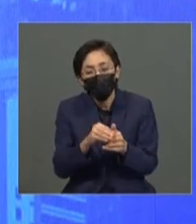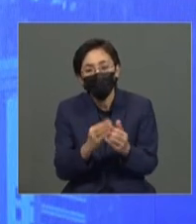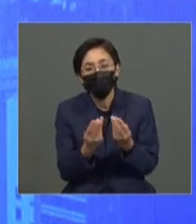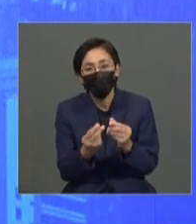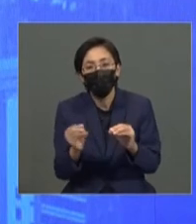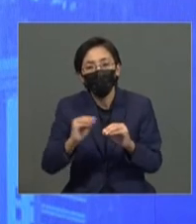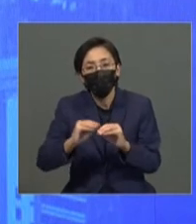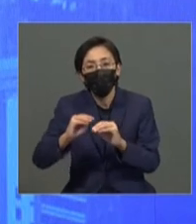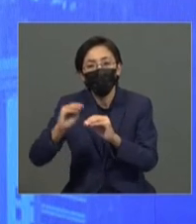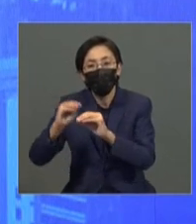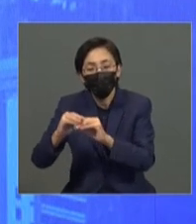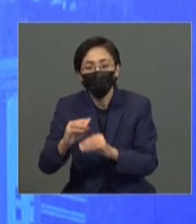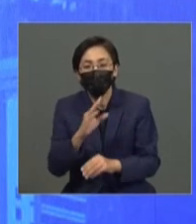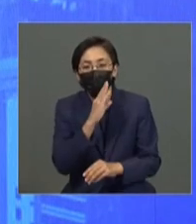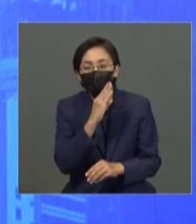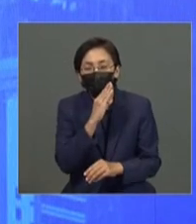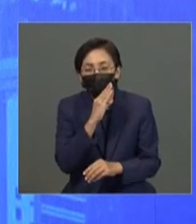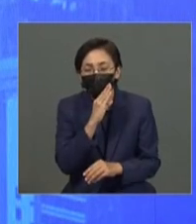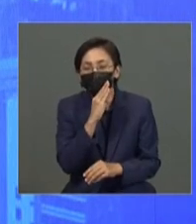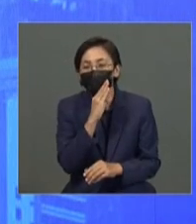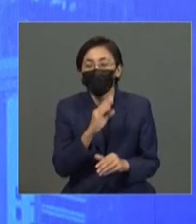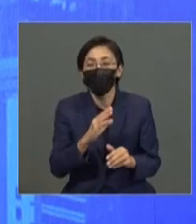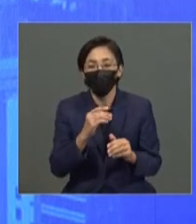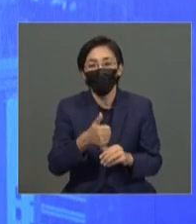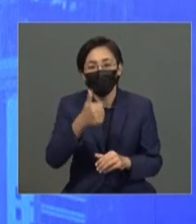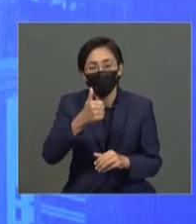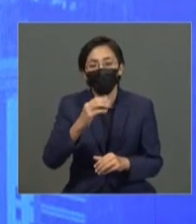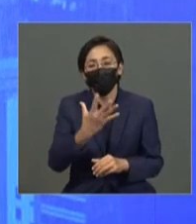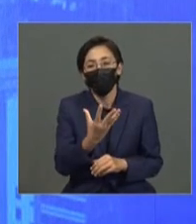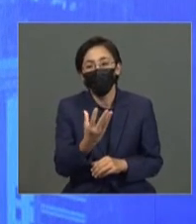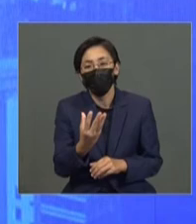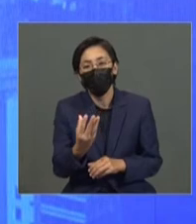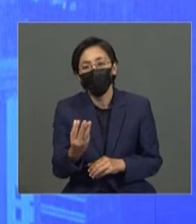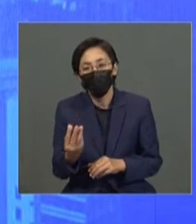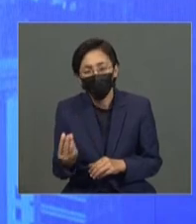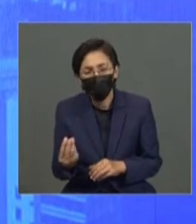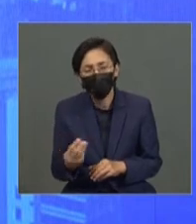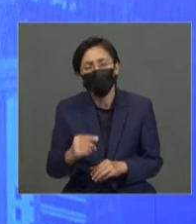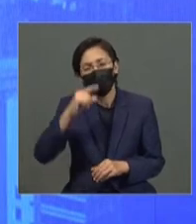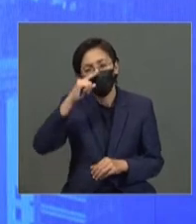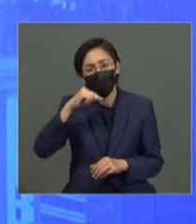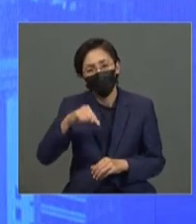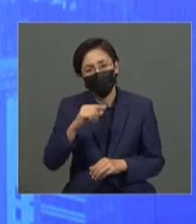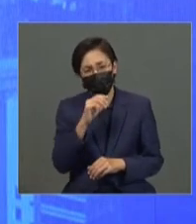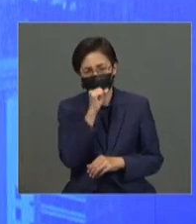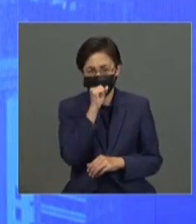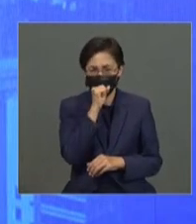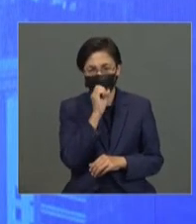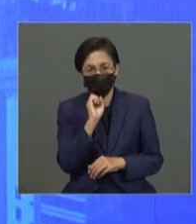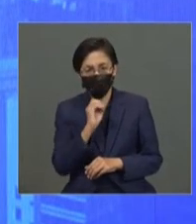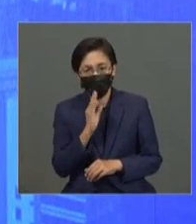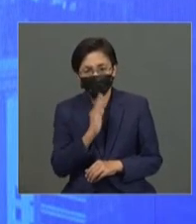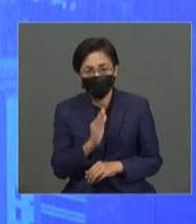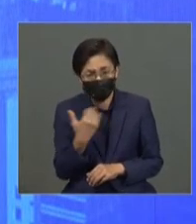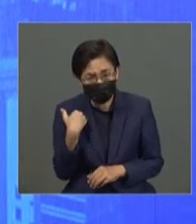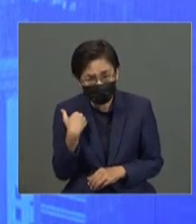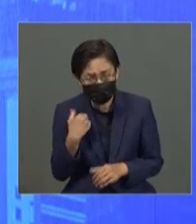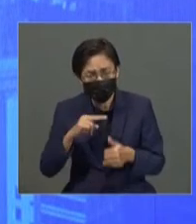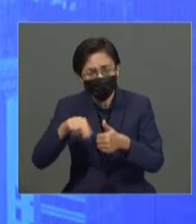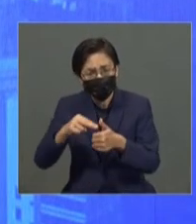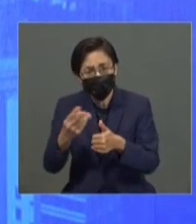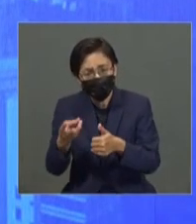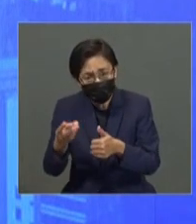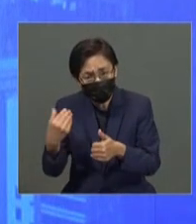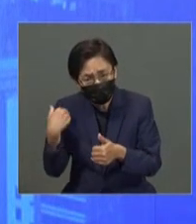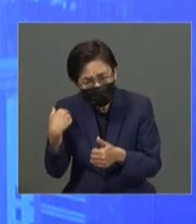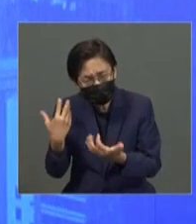าถ้าเกิดสถานการณ์ดีขึ้นมันก็จะเป็นเทรนด์ในการลดลงหรือว่าเป็นขาลงบ้านเรามีการปกปิดหรือเปล่าหรือว่ามีการตรวจน้อยเพื่อไม่ให้เจ